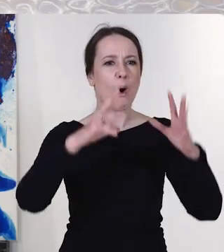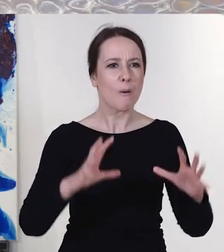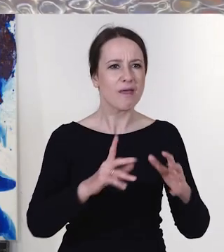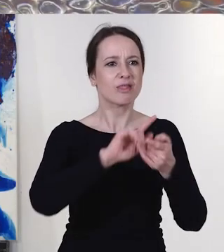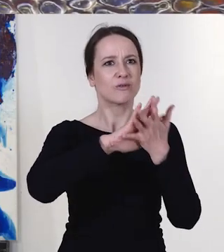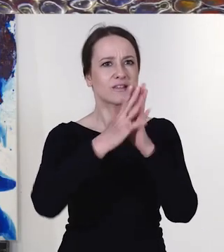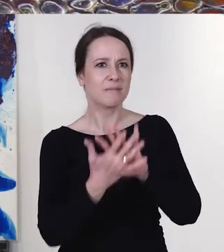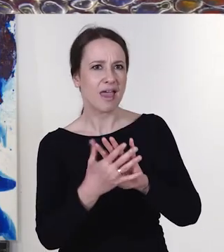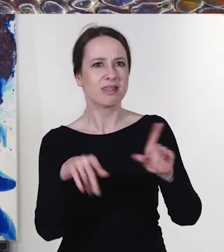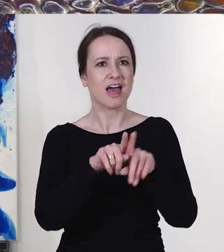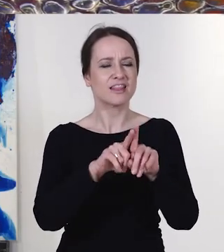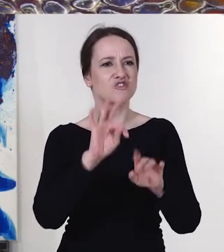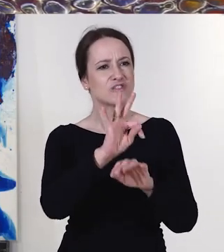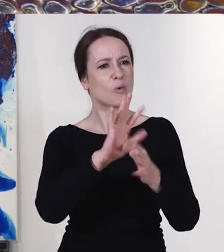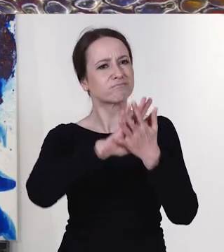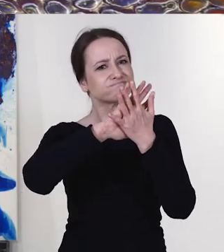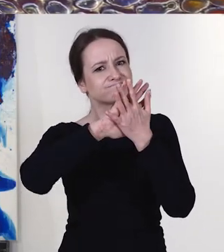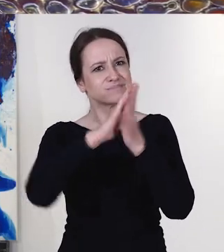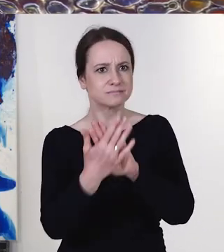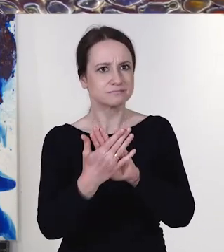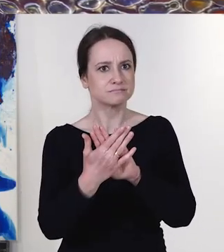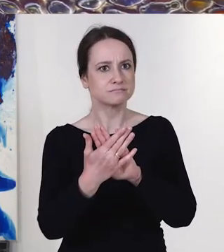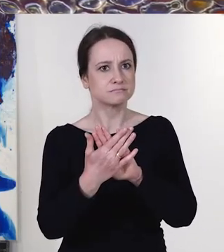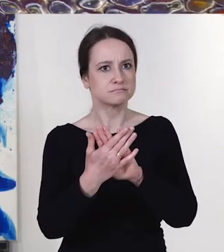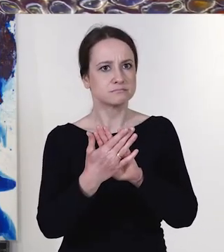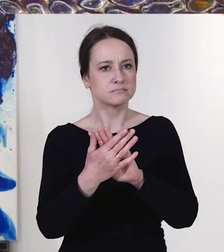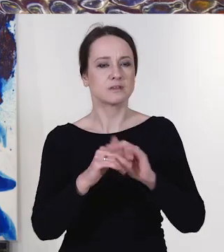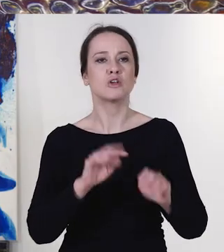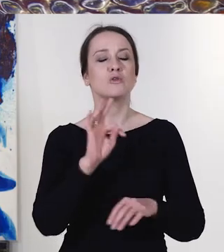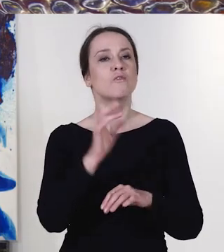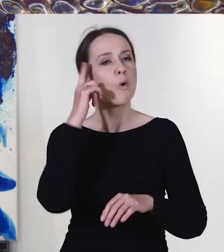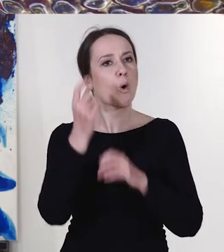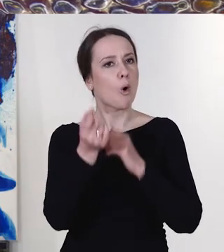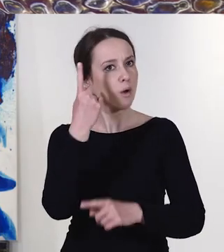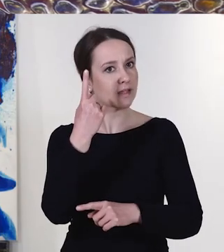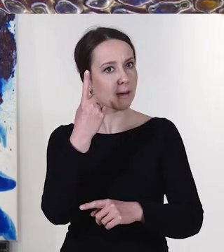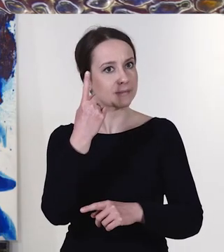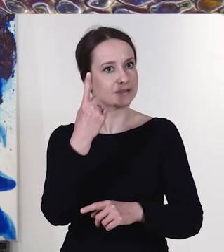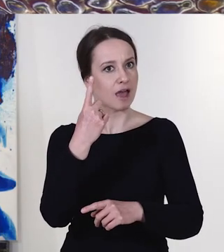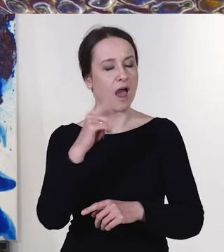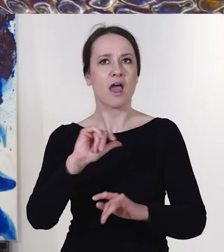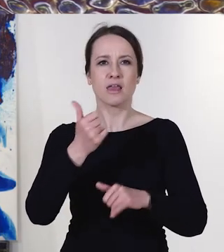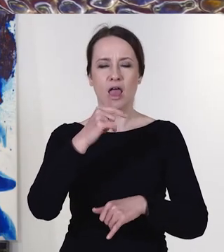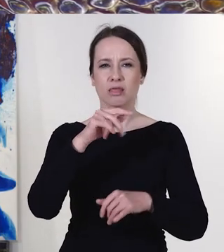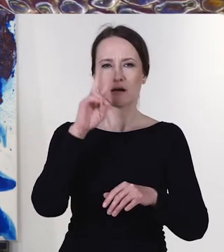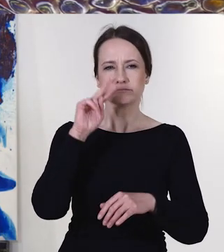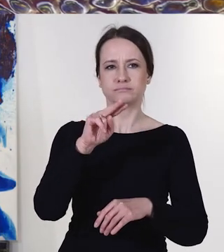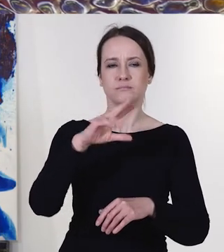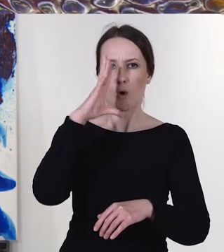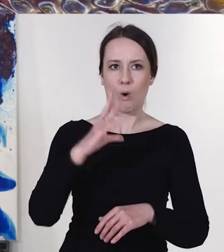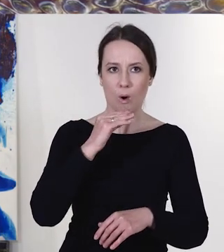istotę tworzą koncepcje z jednej strony na obrazie albo